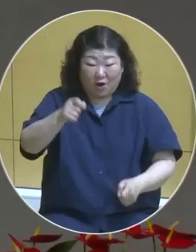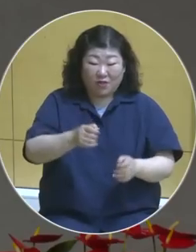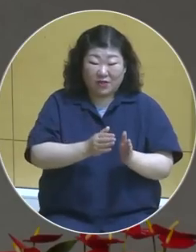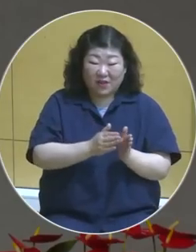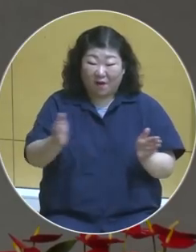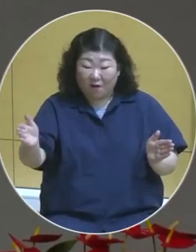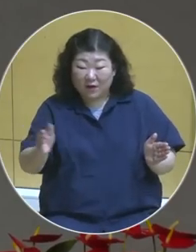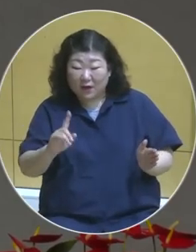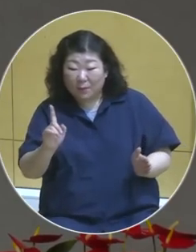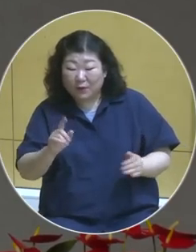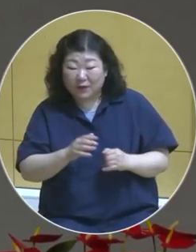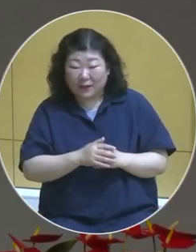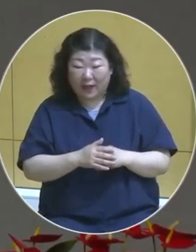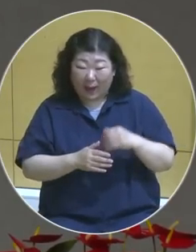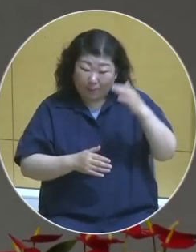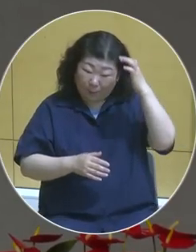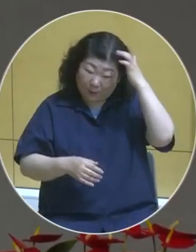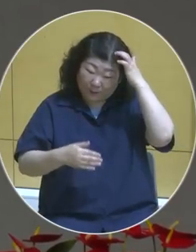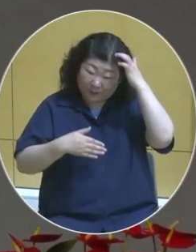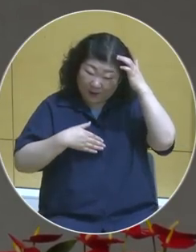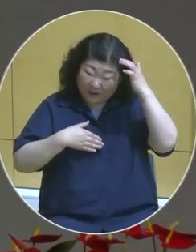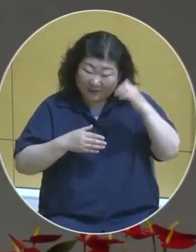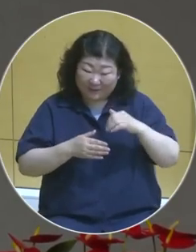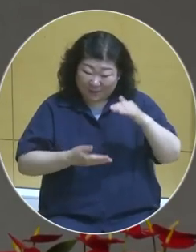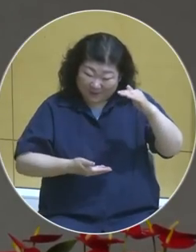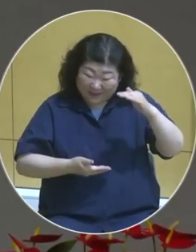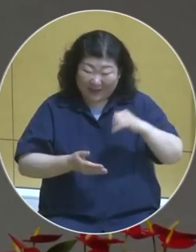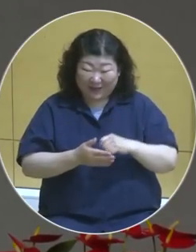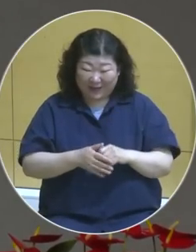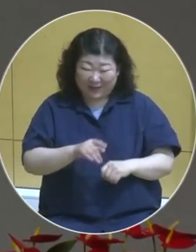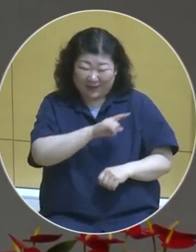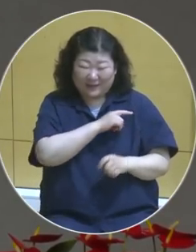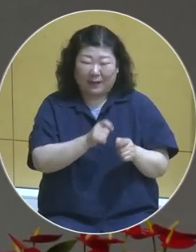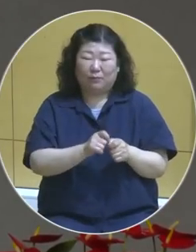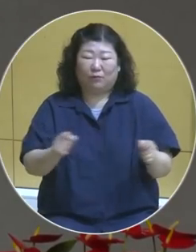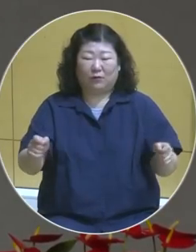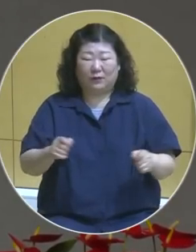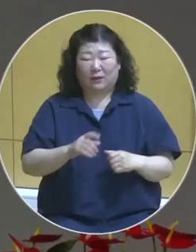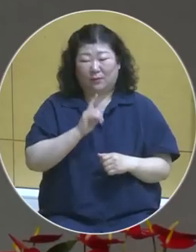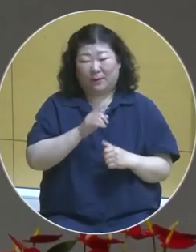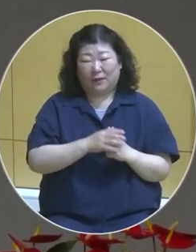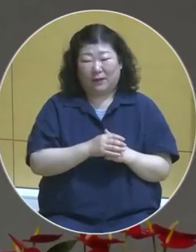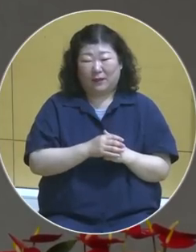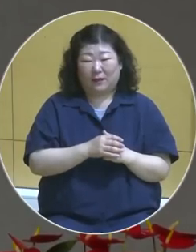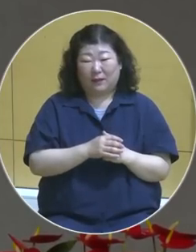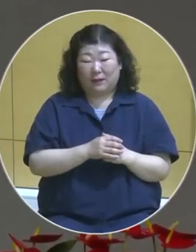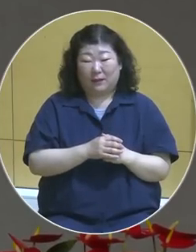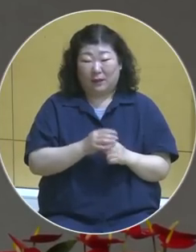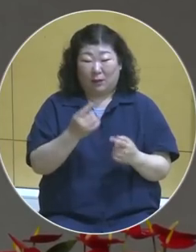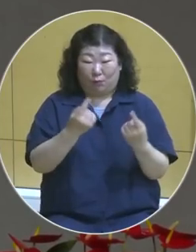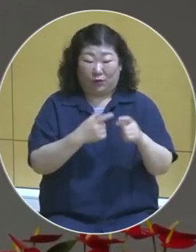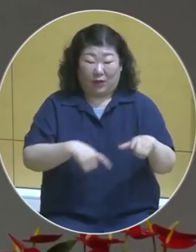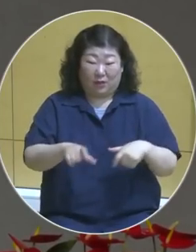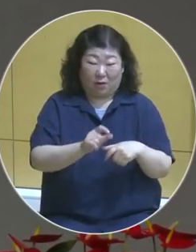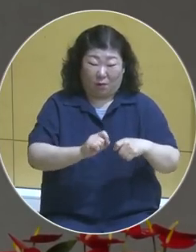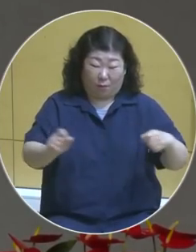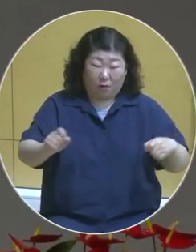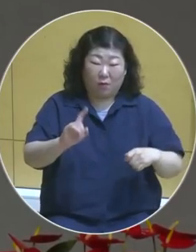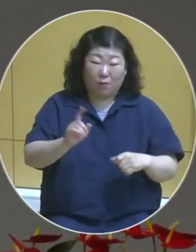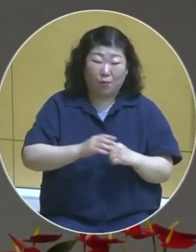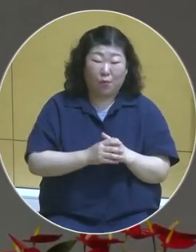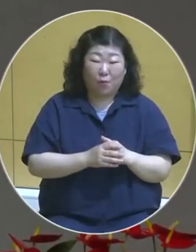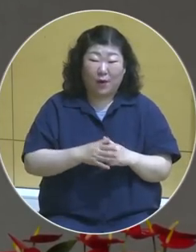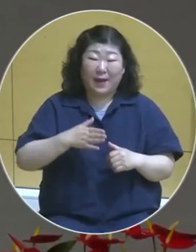물어보면 머리에서 가슴까지 내려오는 이 거리가 가장 멀답니다. 이것보다 더 먼 것은 뭐냐면